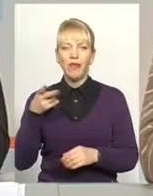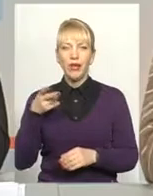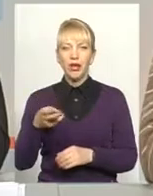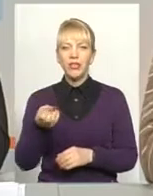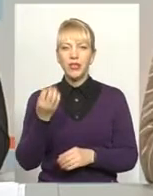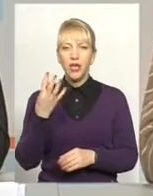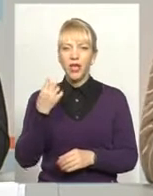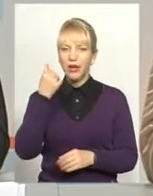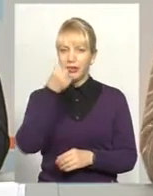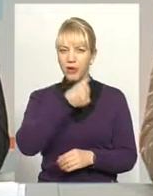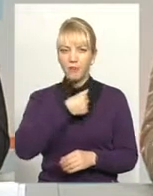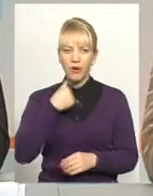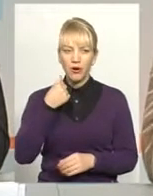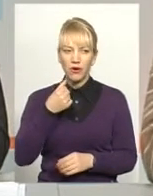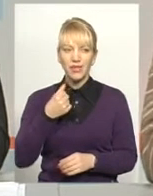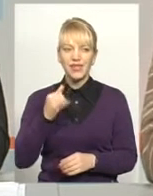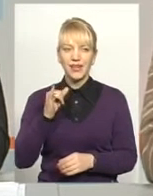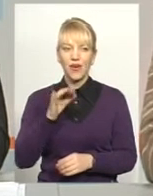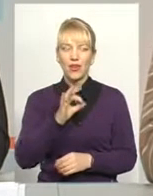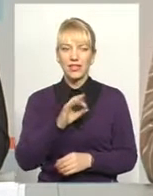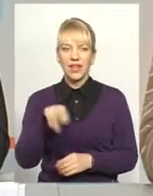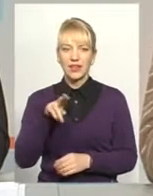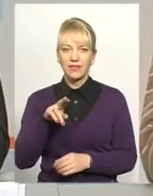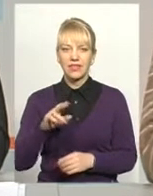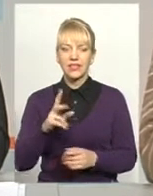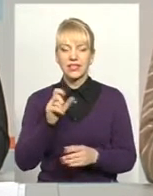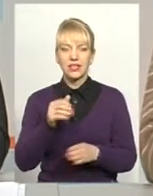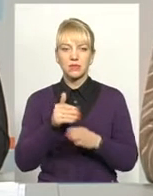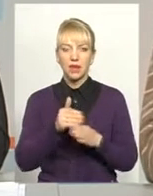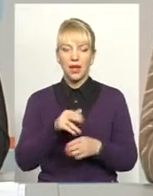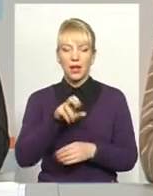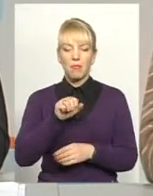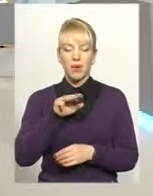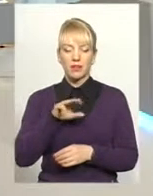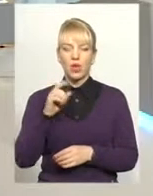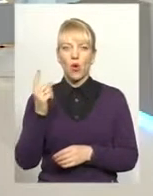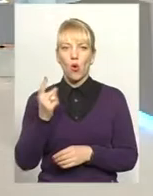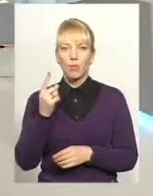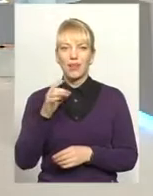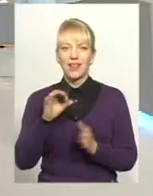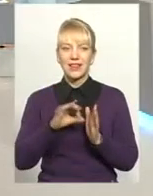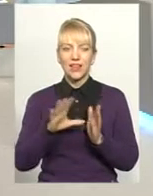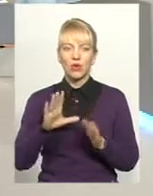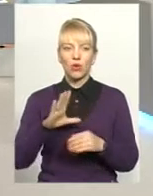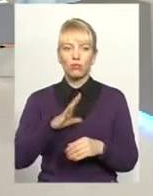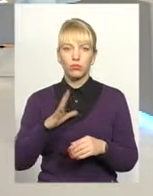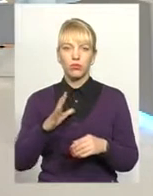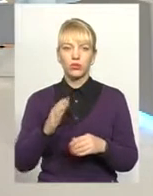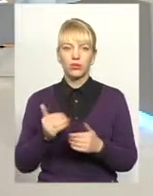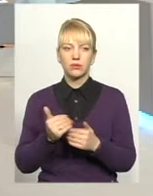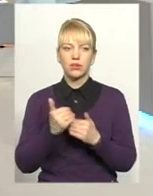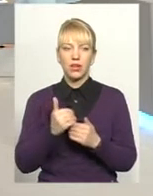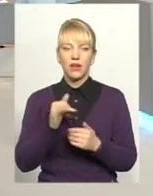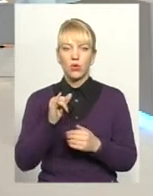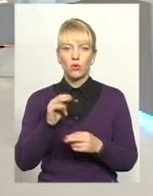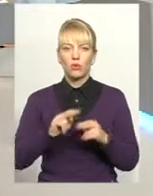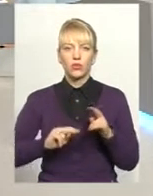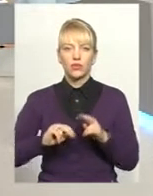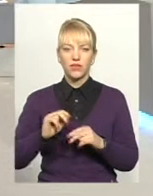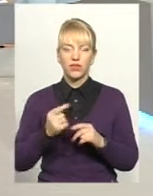2013 році. Олександр Леонідович за сприяння ПАТ «Обленерго» теж було певне сприяння в будівництві